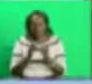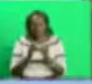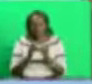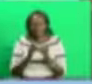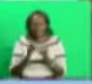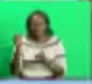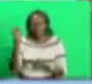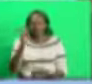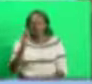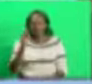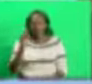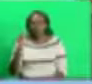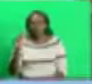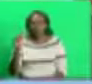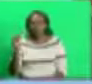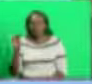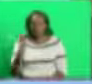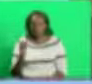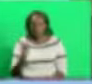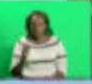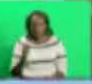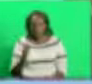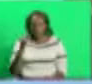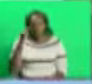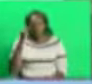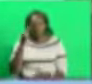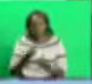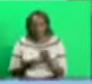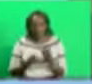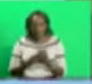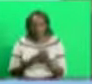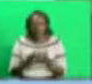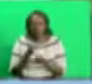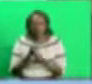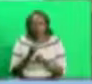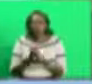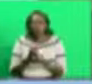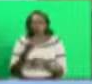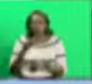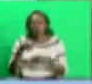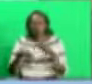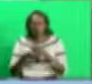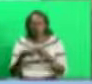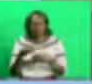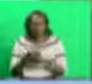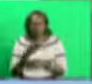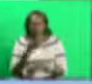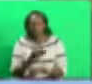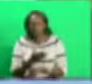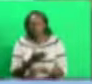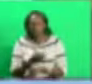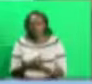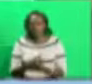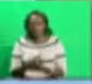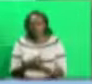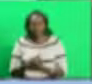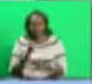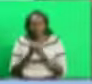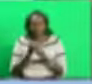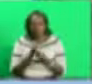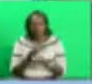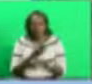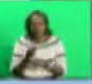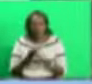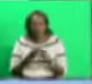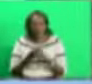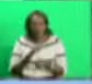Masharia alipokata kauli ya kujitosa kikamilifu katika kazi ya utengenezaji vinyago. Japo kazi hii inatokana